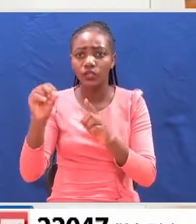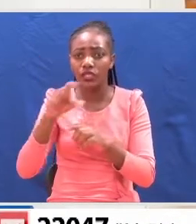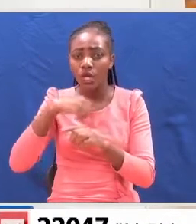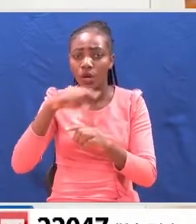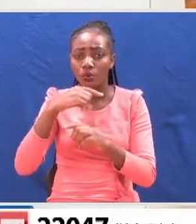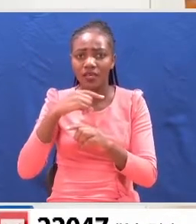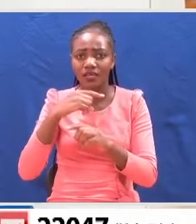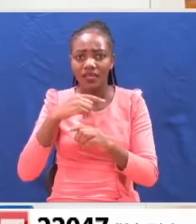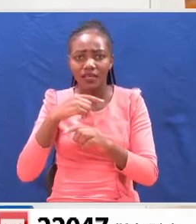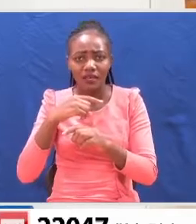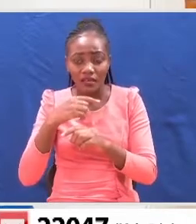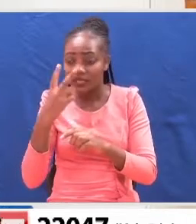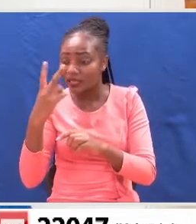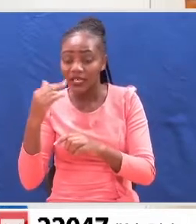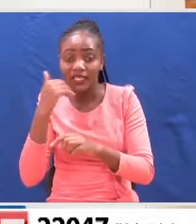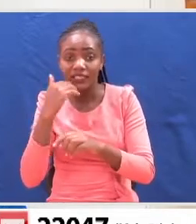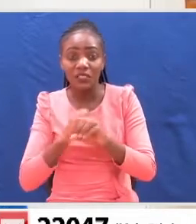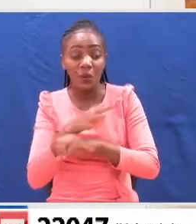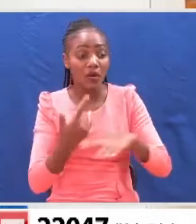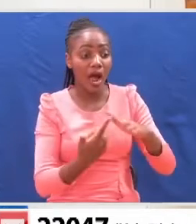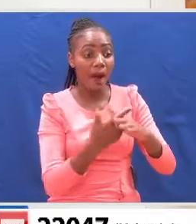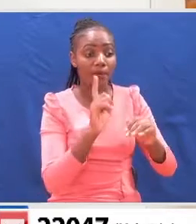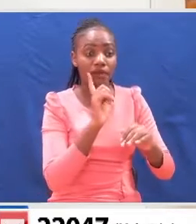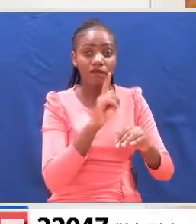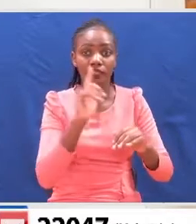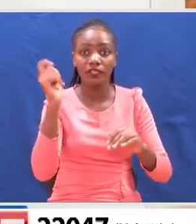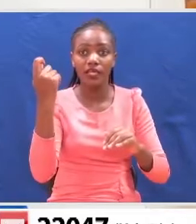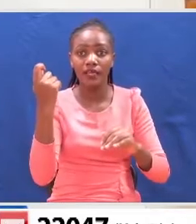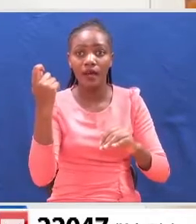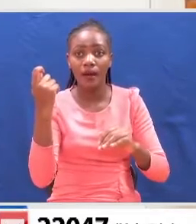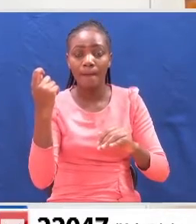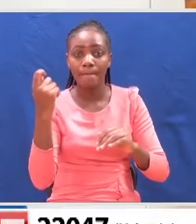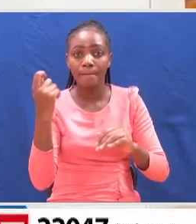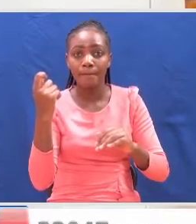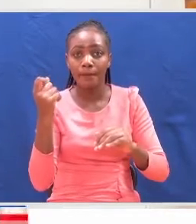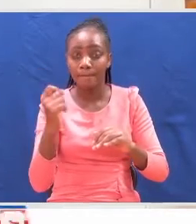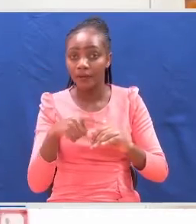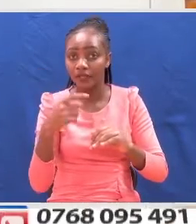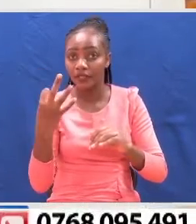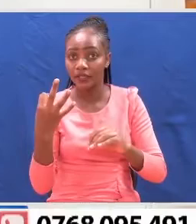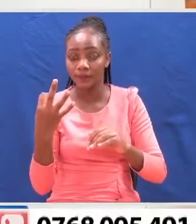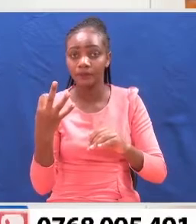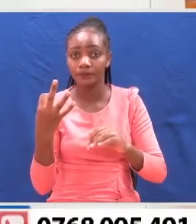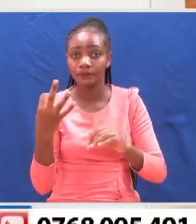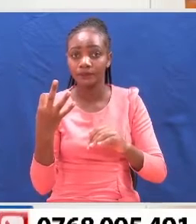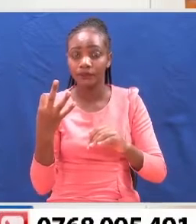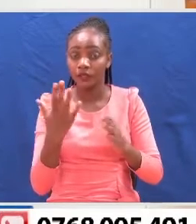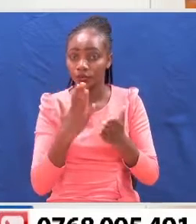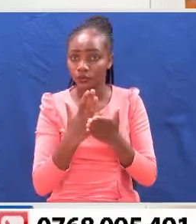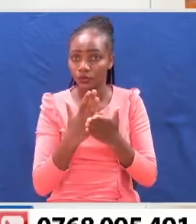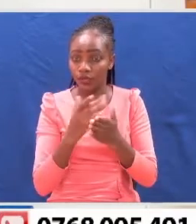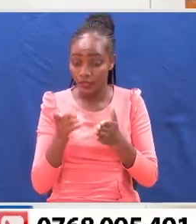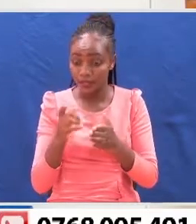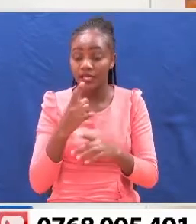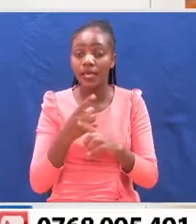tumepata ugonjwa wa COVID-19 ambao uliingia, nafikiria virusi vya kwanza vilitambulika Kenya mwezi wa tatu mwaka